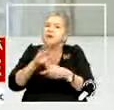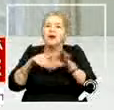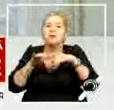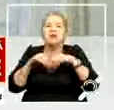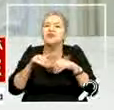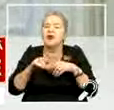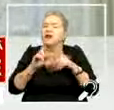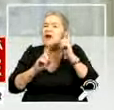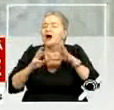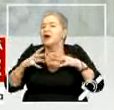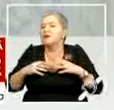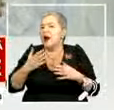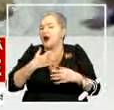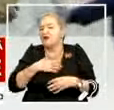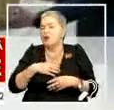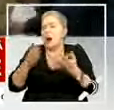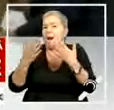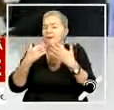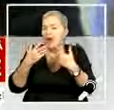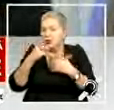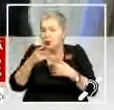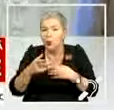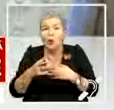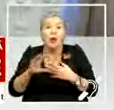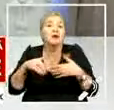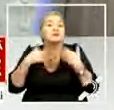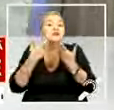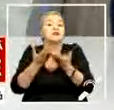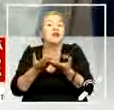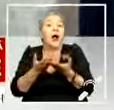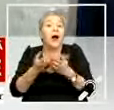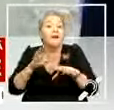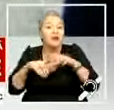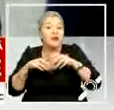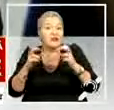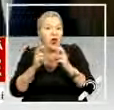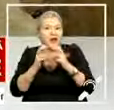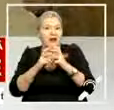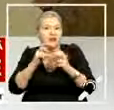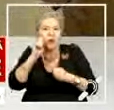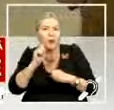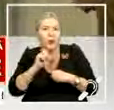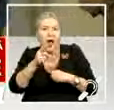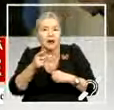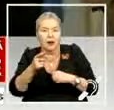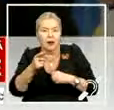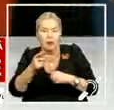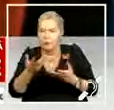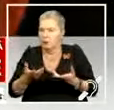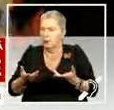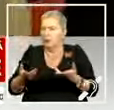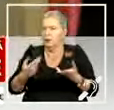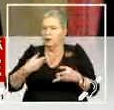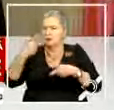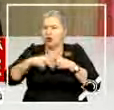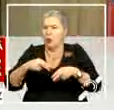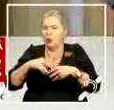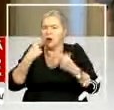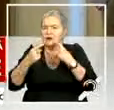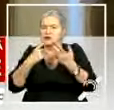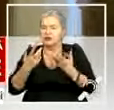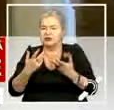liberalii acest portofoliu al mediului atunci să cedeze energia. Ei bine, discuțiile s-au blocat, iar în momentul